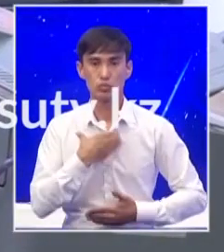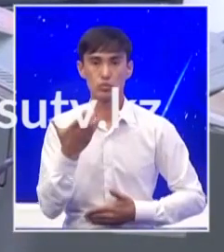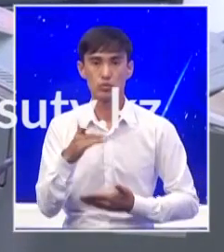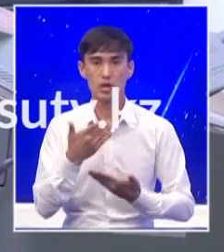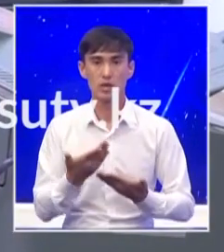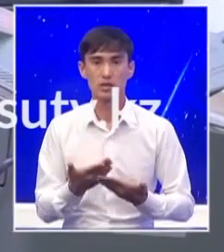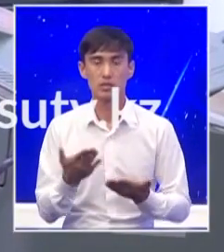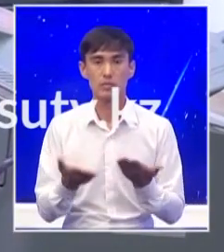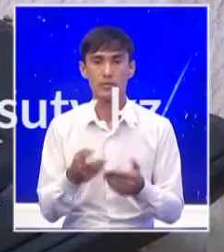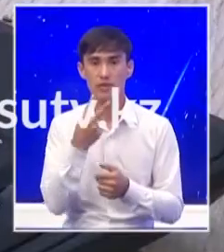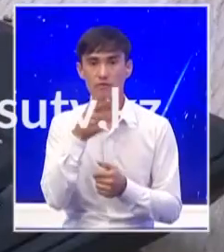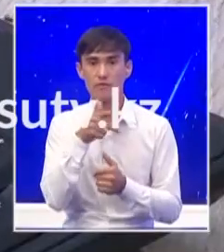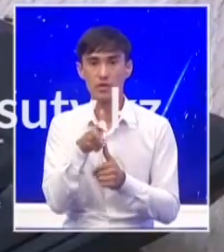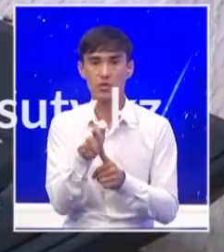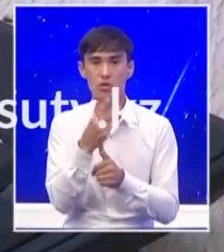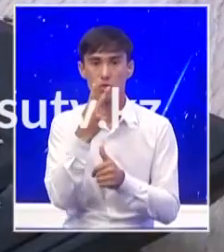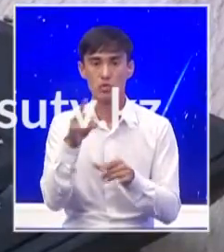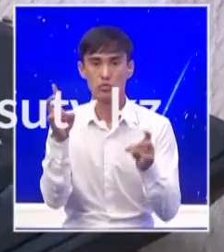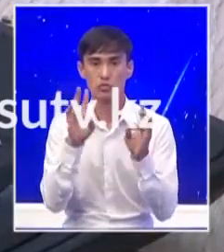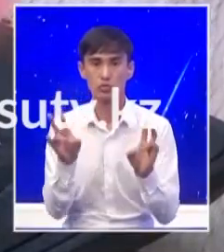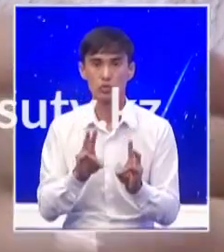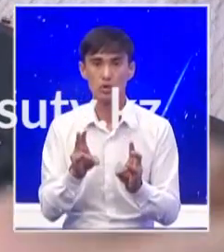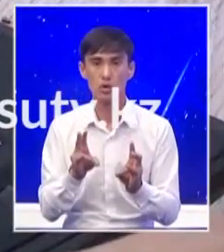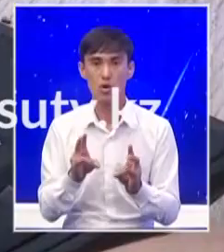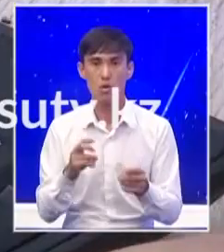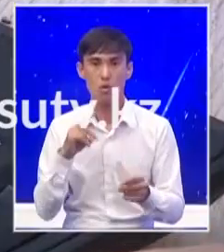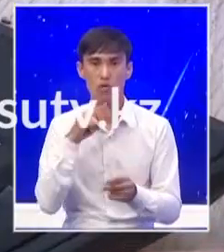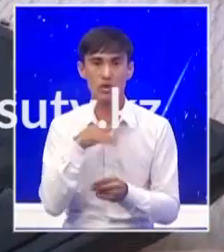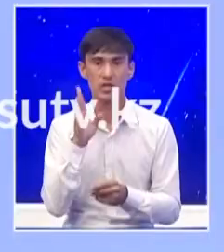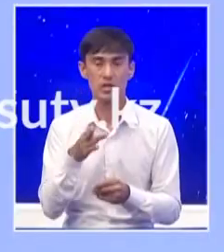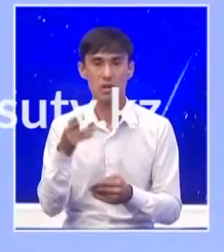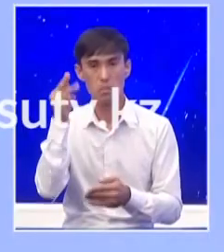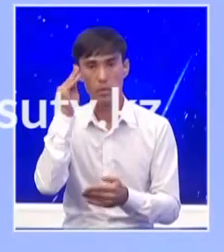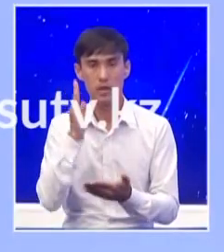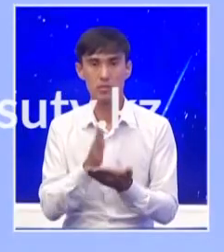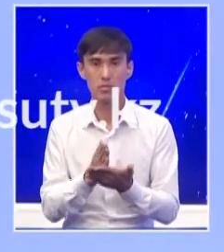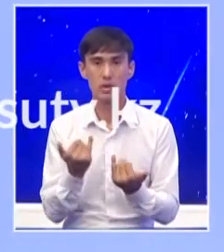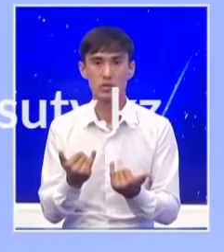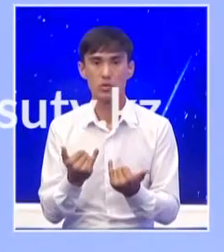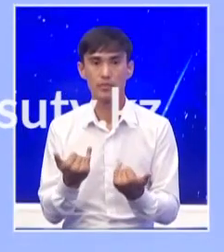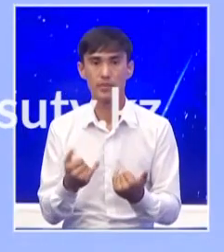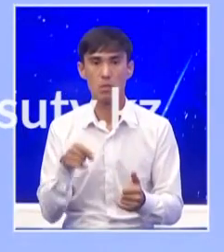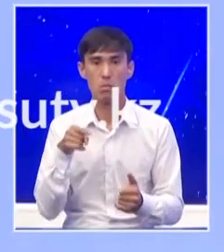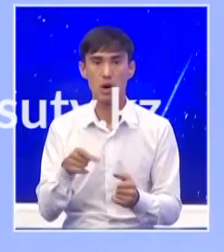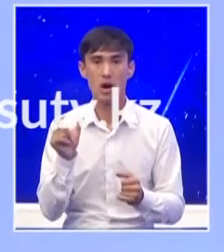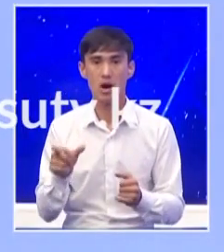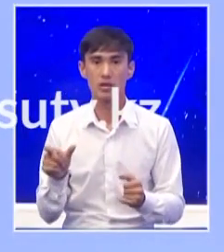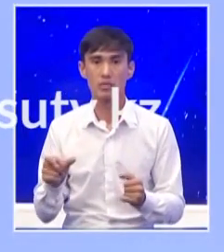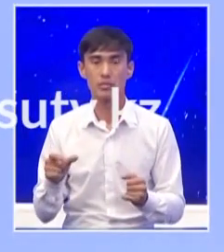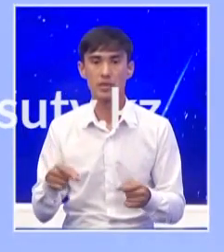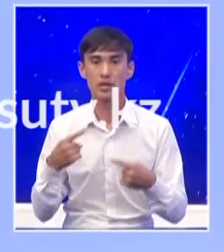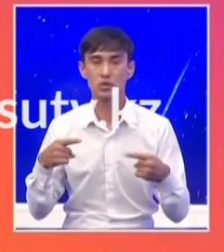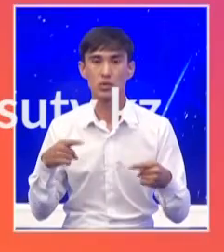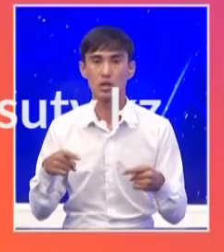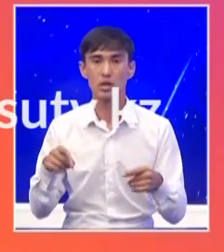Кейбір адамдар видеодағы көлік түнде адамдарды улайды деген пікір білдіруде. Бұл роликті қазнетте мыңдаған адам көріп, түрлі пікір